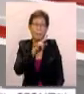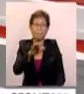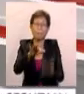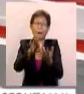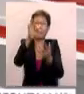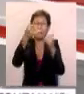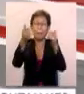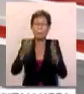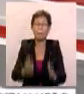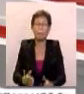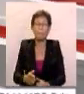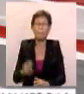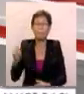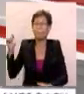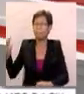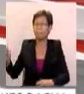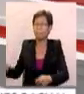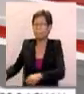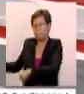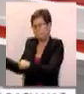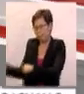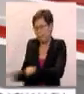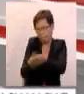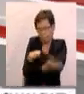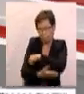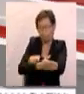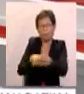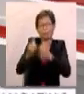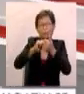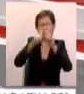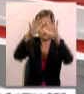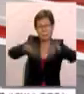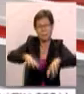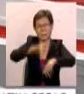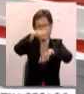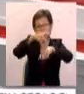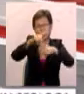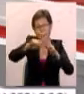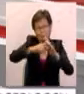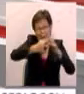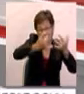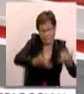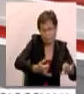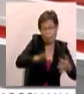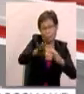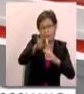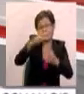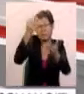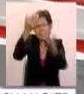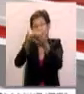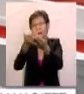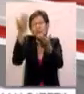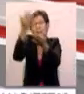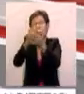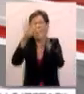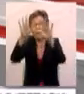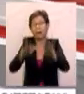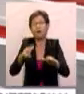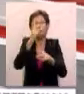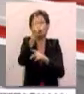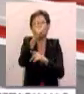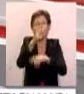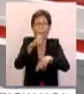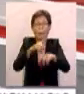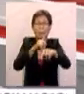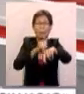Pemilihan pemain baseball negara bagi skuad Sukan Si Manila bermula hari ini. Berlangsung sehingga Ahad ini, ia akan disusuli dua lagi